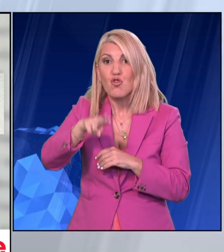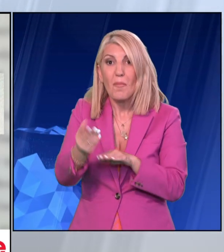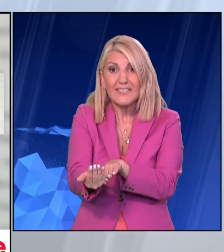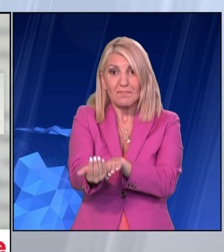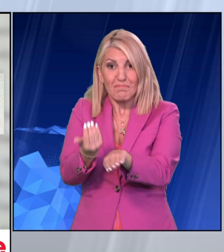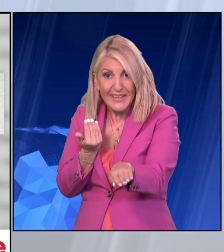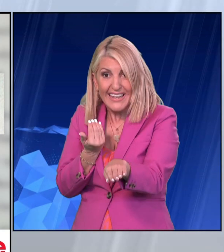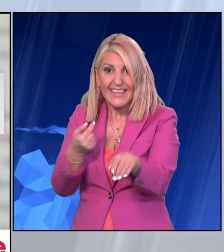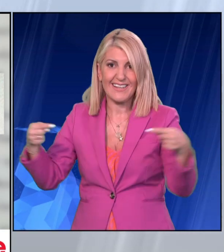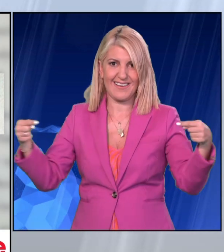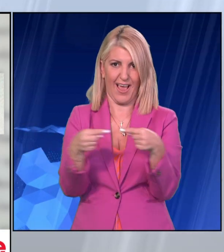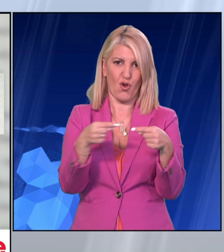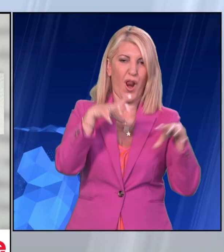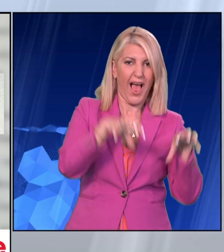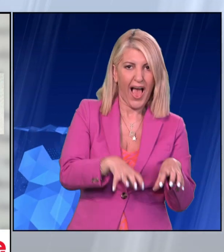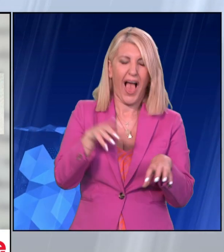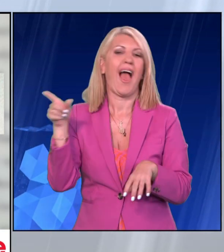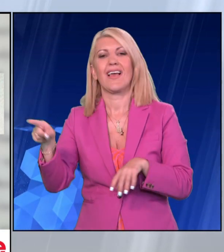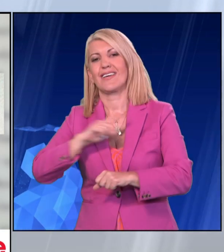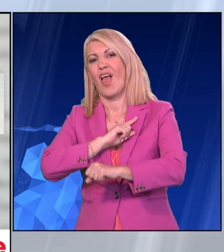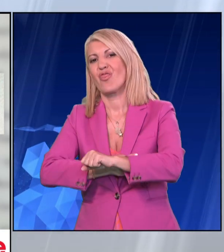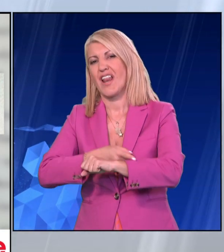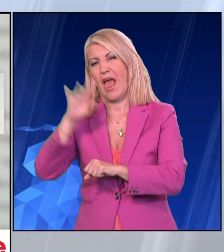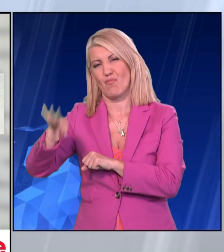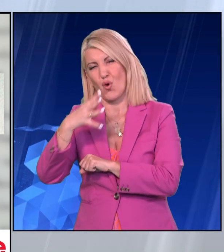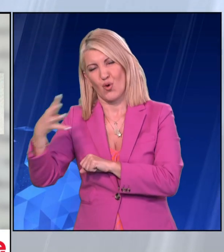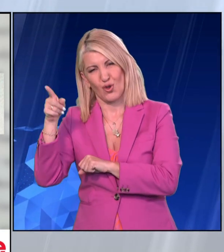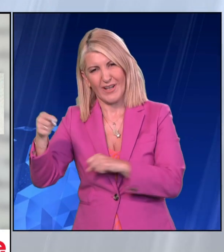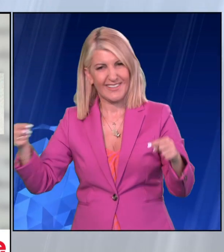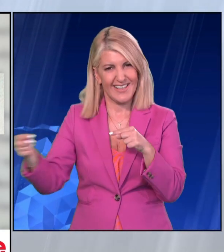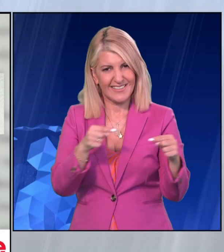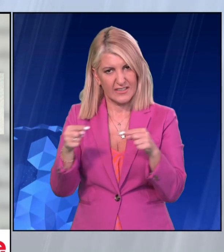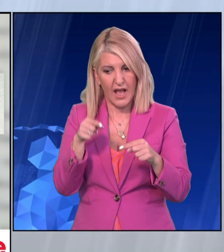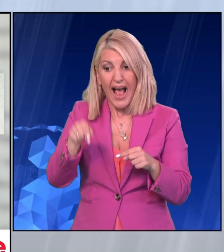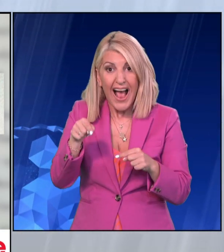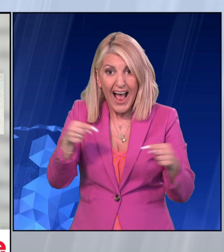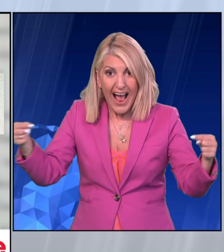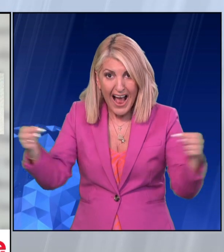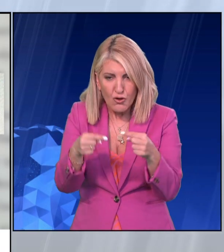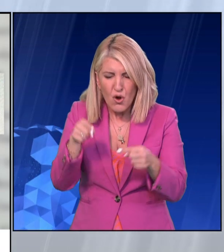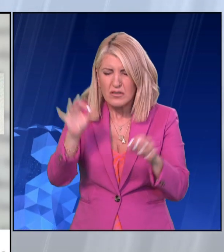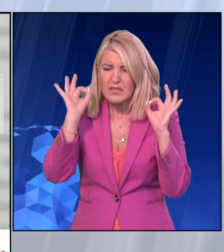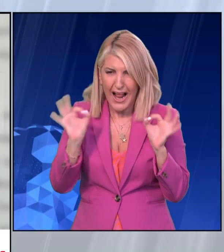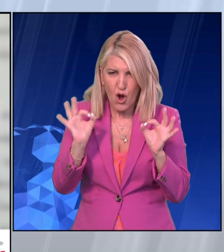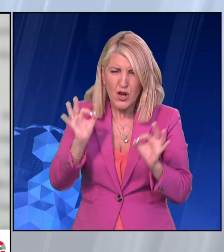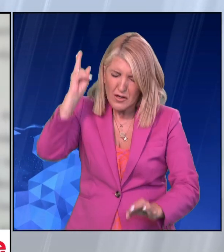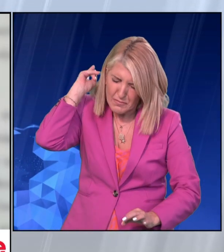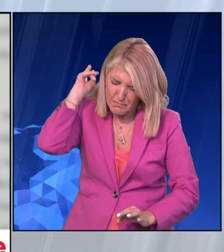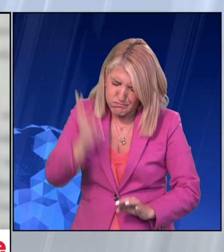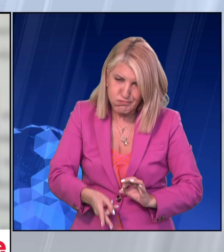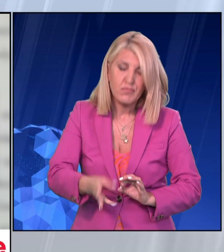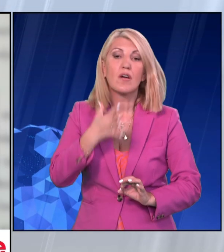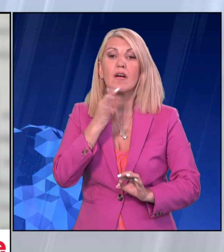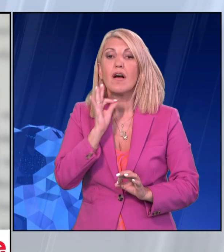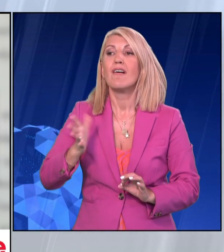ΑΕΚ και Δυναμό Ζάγκρεπ. Ένας αγώνας που είχε χαρακτηριστεί υψηλού κινδύνου και υπήρχε απαγόρευση μετακίνησης οπαδών. Το Εθνικό